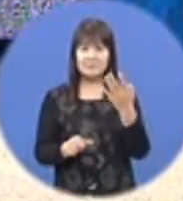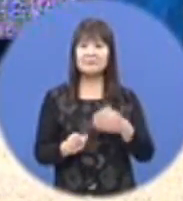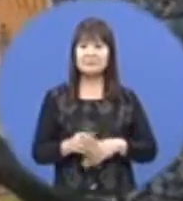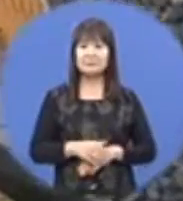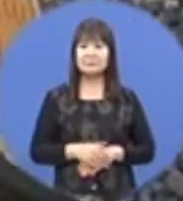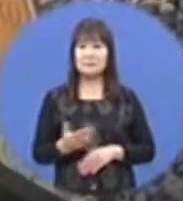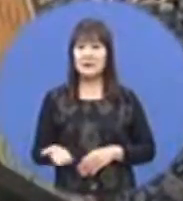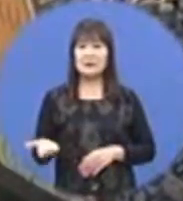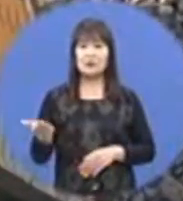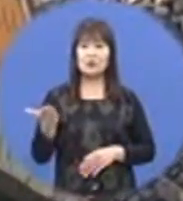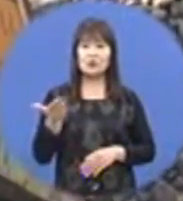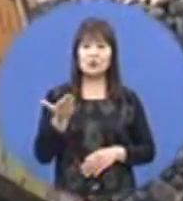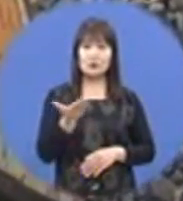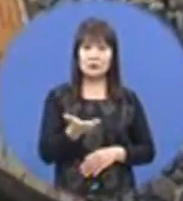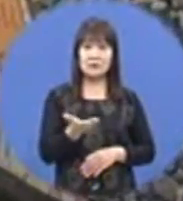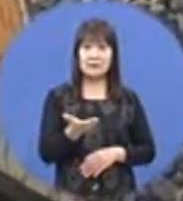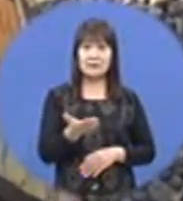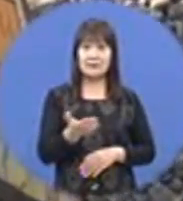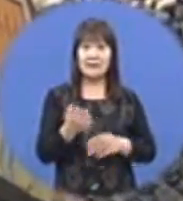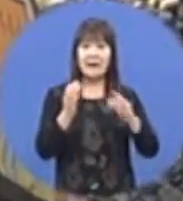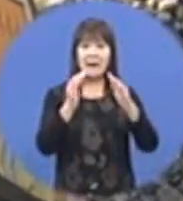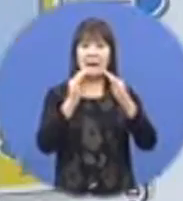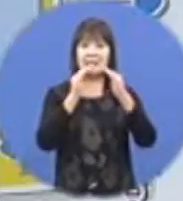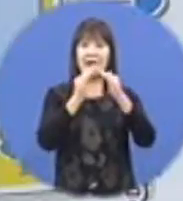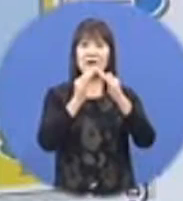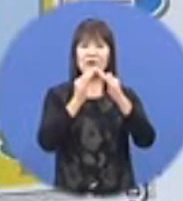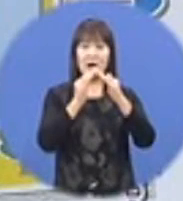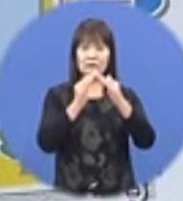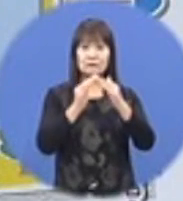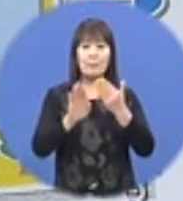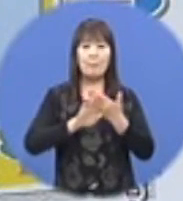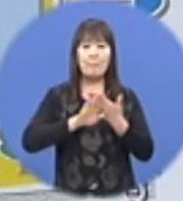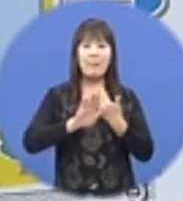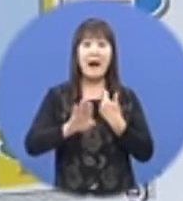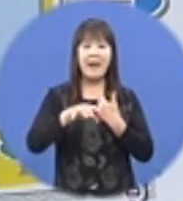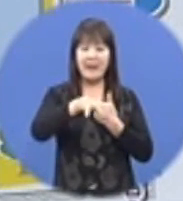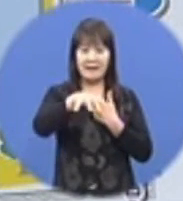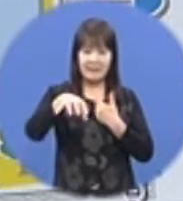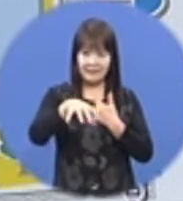そして次のクイズの場所は天守閣前です。